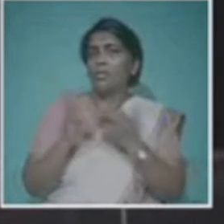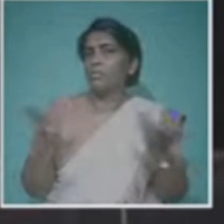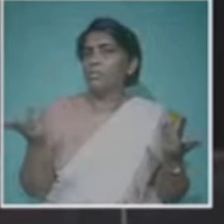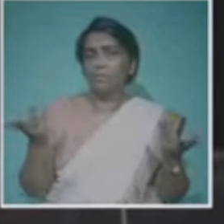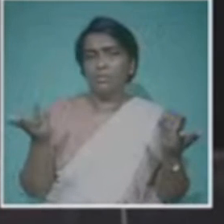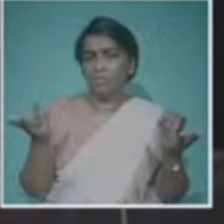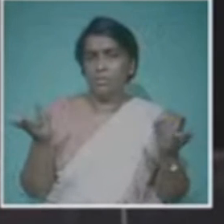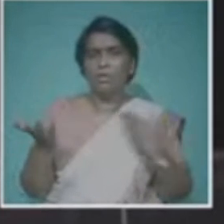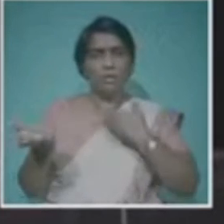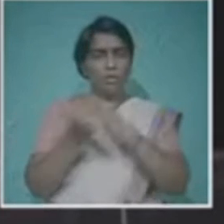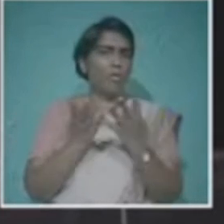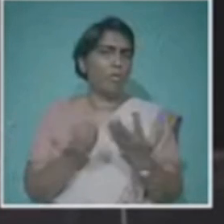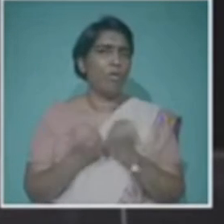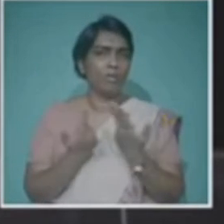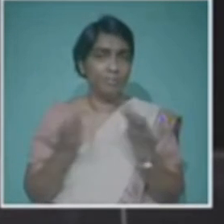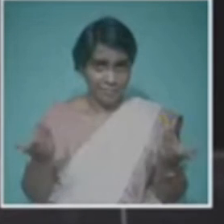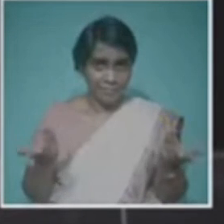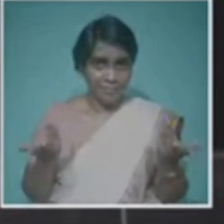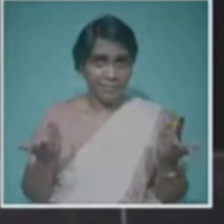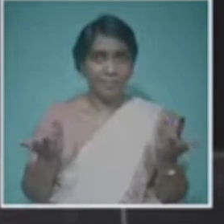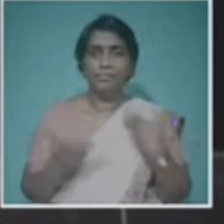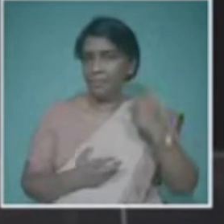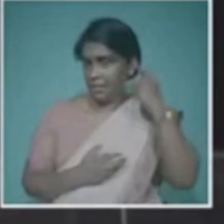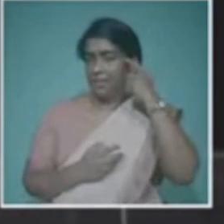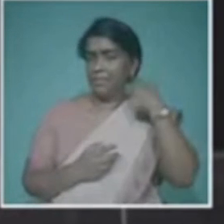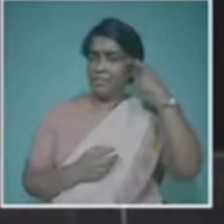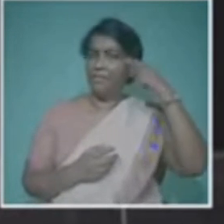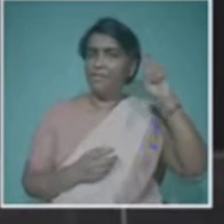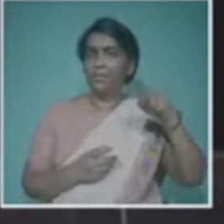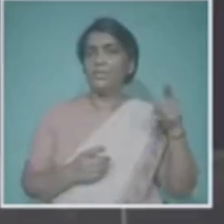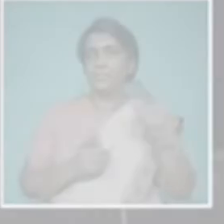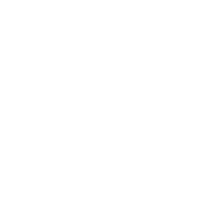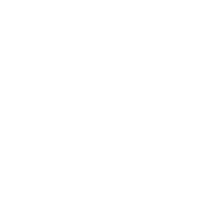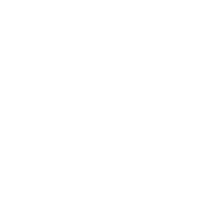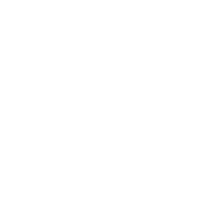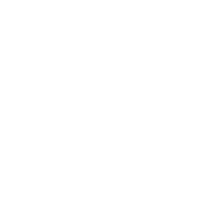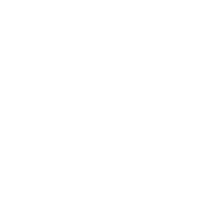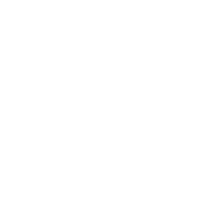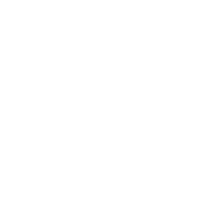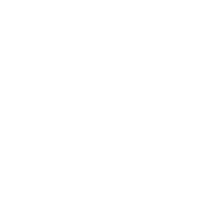මේ සහයෝගය අවශ්‍ය කියලා. එහෙම නේද? මම විශ්වාස කරනවා එහෙමයි කියලා ගරු කතානායකතුමා.